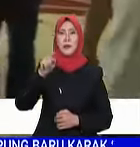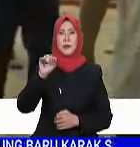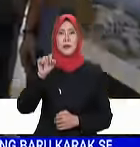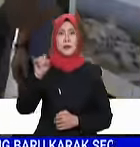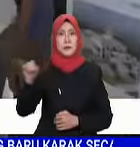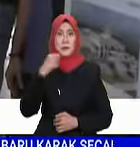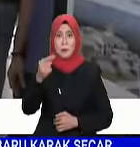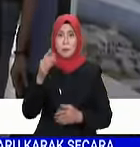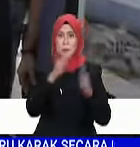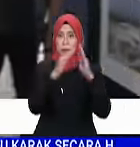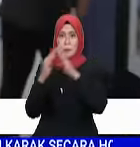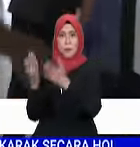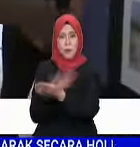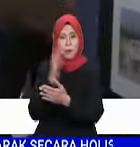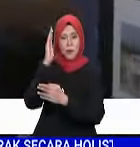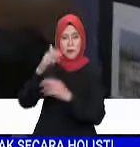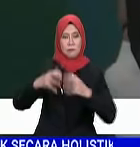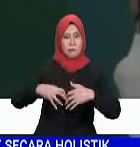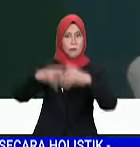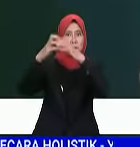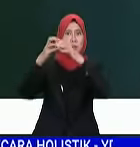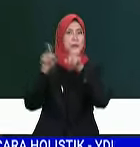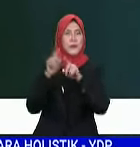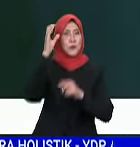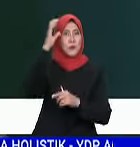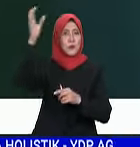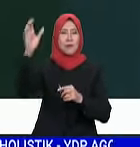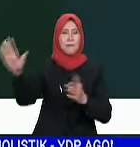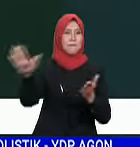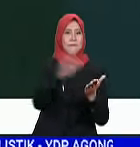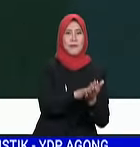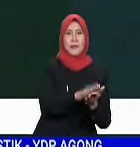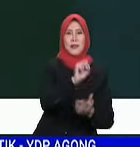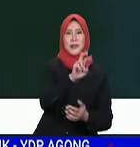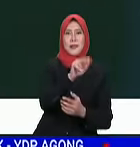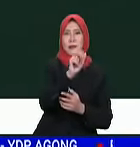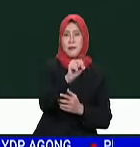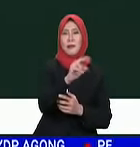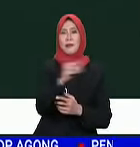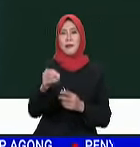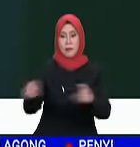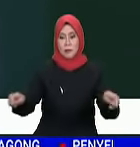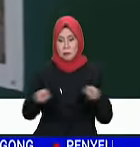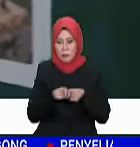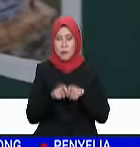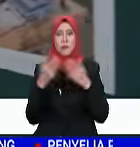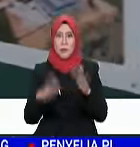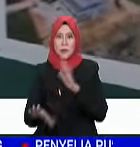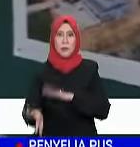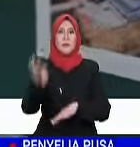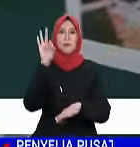Bandar Baharu Sebuyau juga akan dibangunkan sama seperti konsep yang dilaksanakan di Serian dan lokasinya telah dikenal